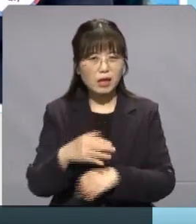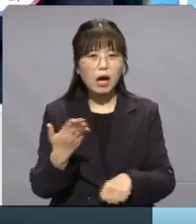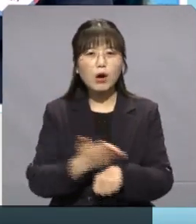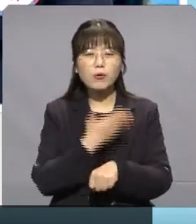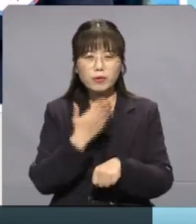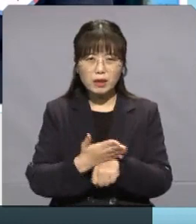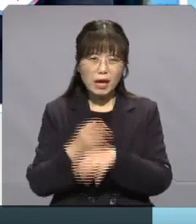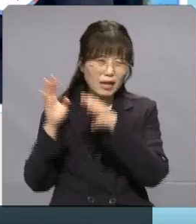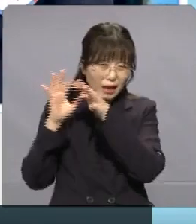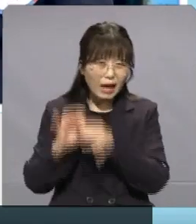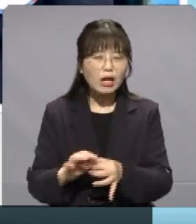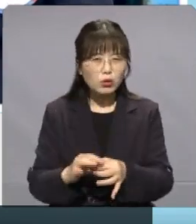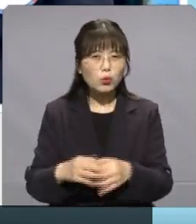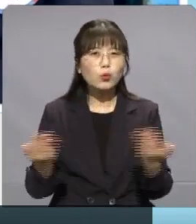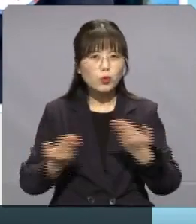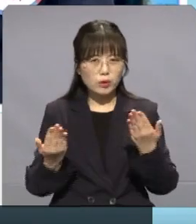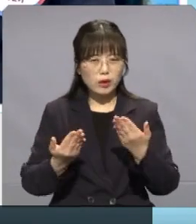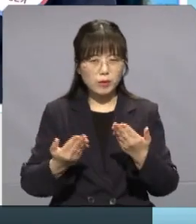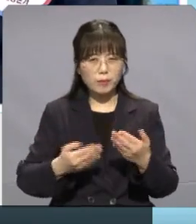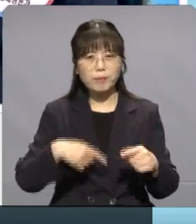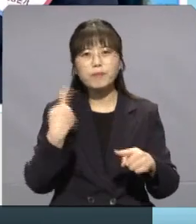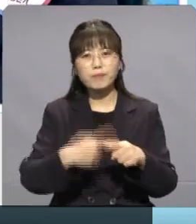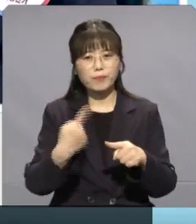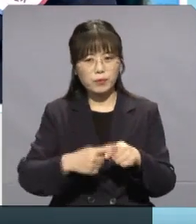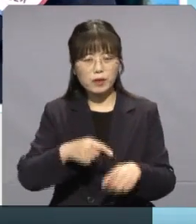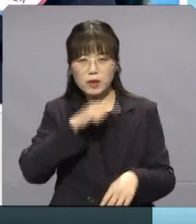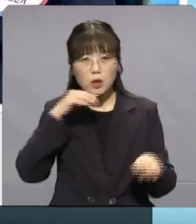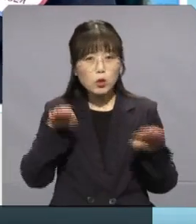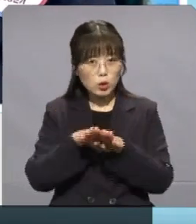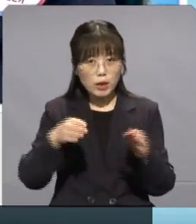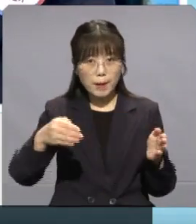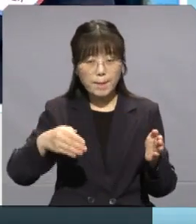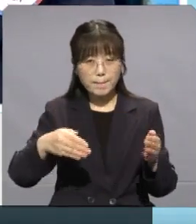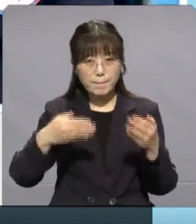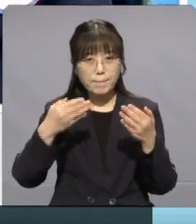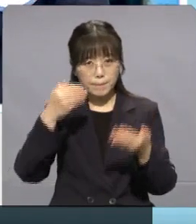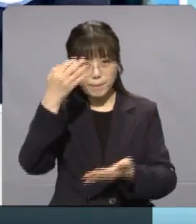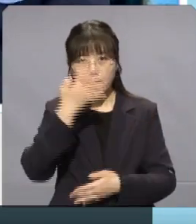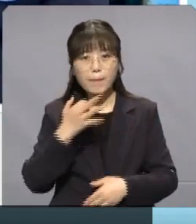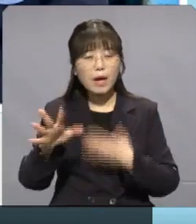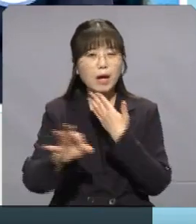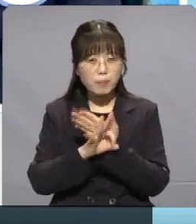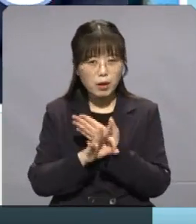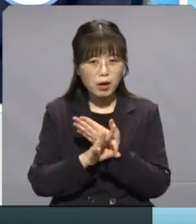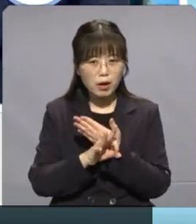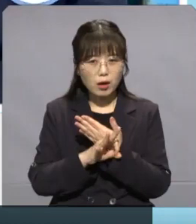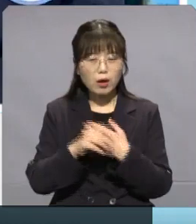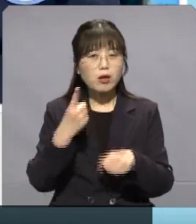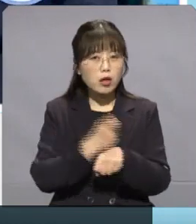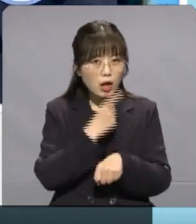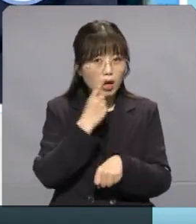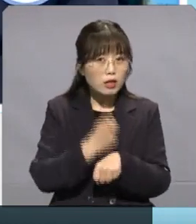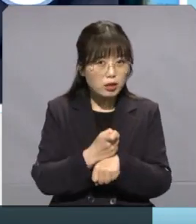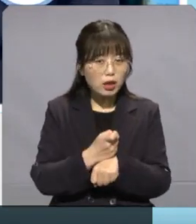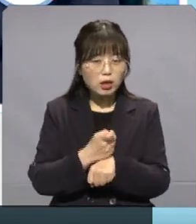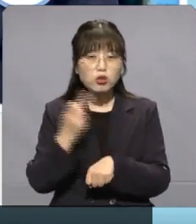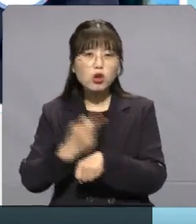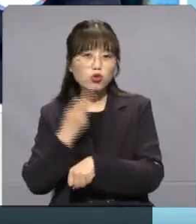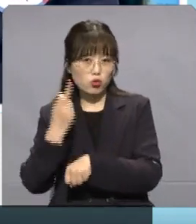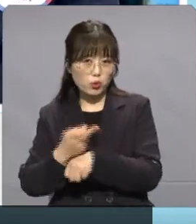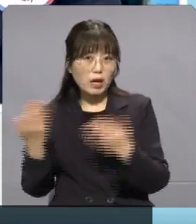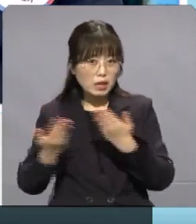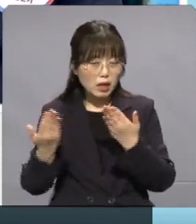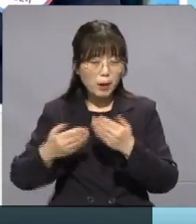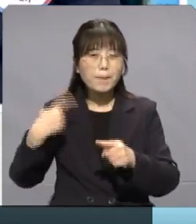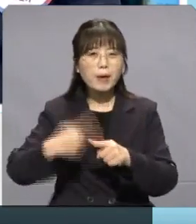9시간씩 일주일 내내 일하는 거예요? 아, 구치로 일요일 날 계산해야 되죠? 빼면은 법정 휴일이니까 6일 동안 10시간, 10시간 11시간을 이상, 일을 한다는 거. 그렇죠? 네. 실제로 우리가